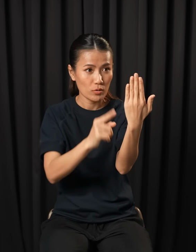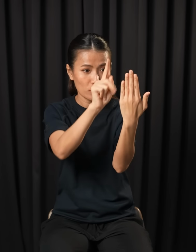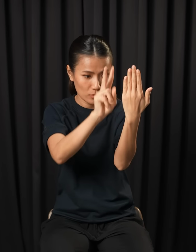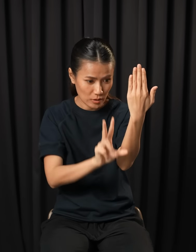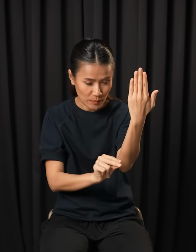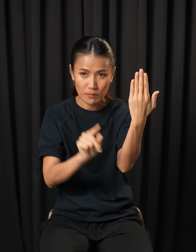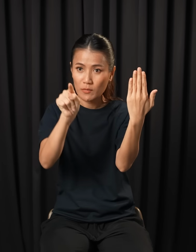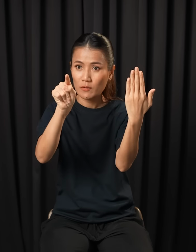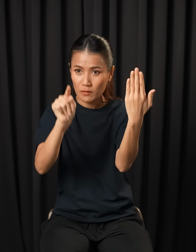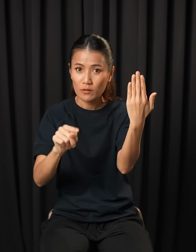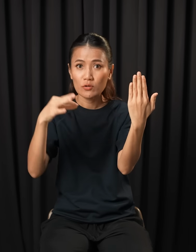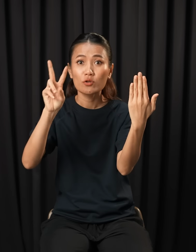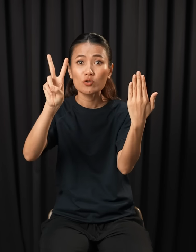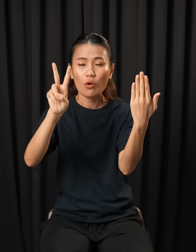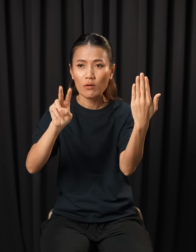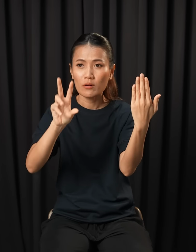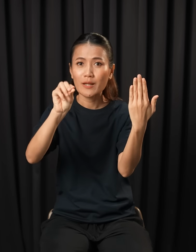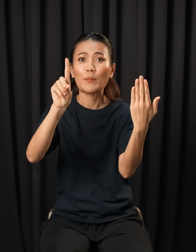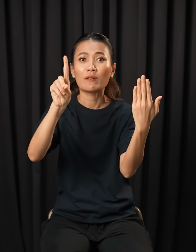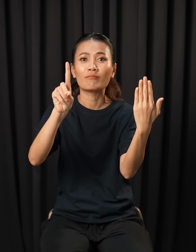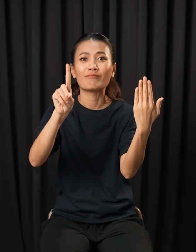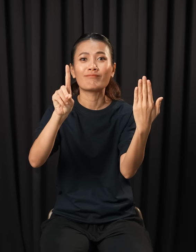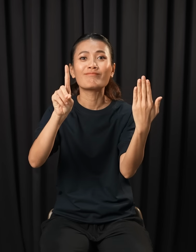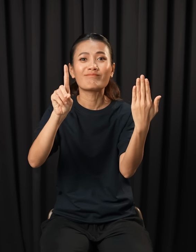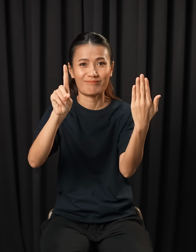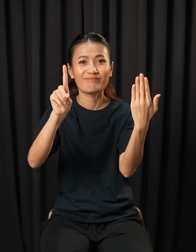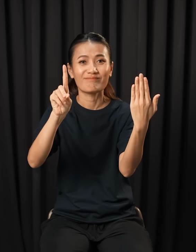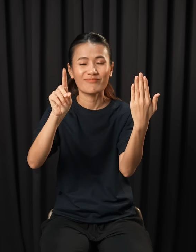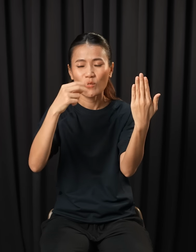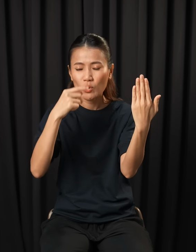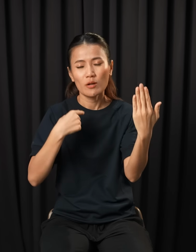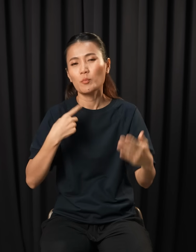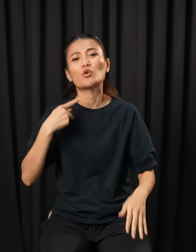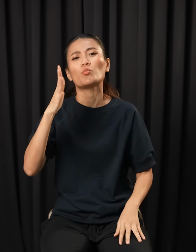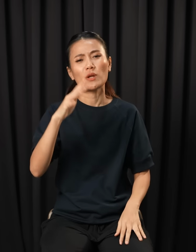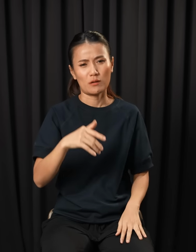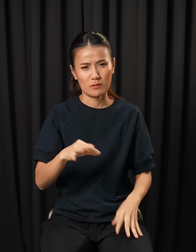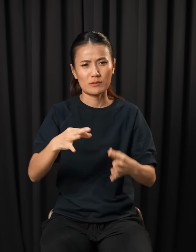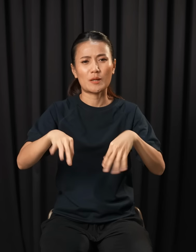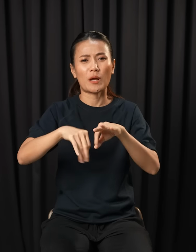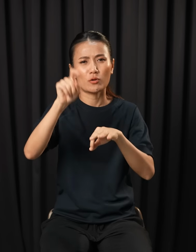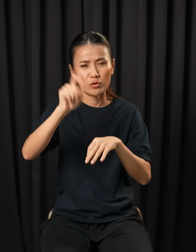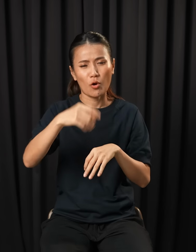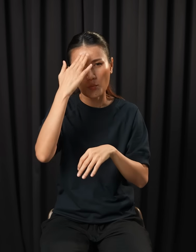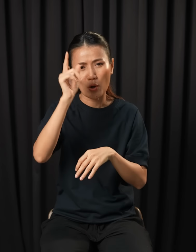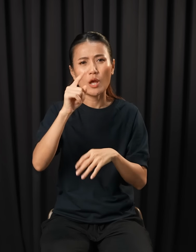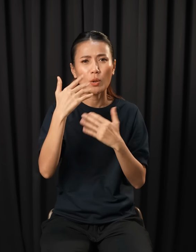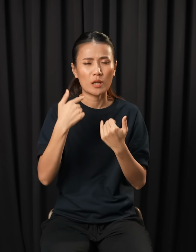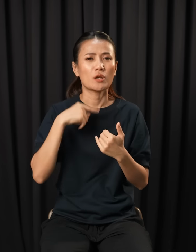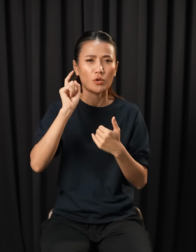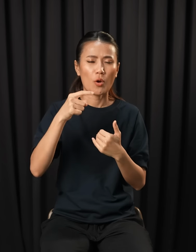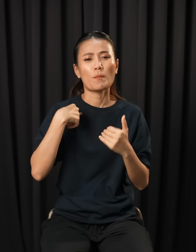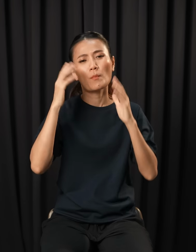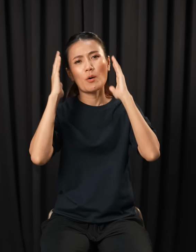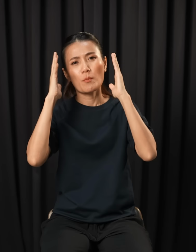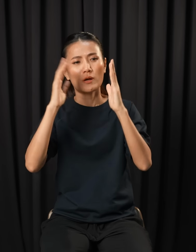30ครึ่งหนึ่ง okay. ถ้าได้31จริงๆก ็จ ะ อยู่ บนขวาเพราะฉะนั้นจริงๆเนี่ยเบอร์ผมไม่มีความสำคัญในบริบทการเลือกตั้งครั้งนี้เลย okay. ขอแค่โลเคชันในบัตรให้มัน